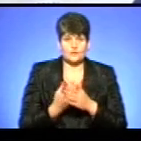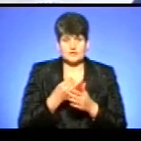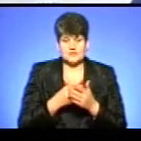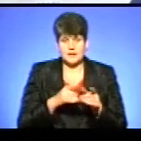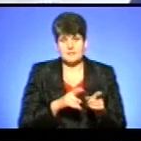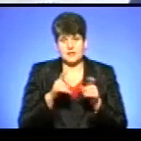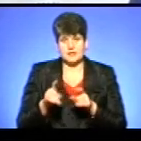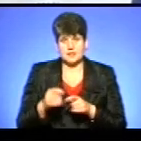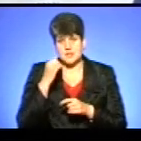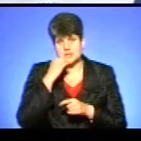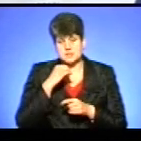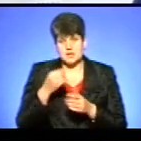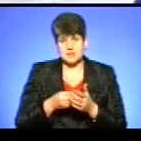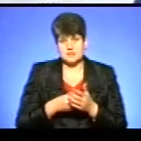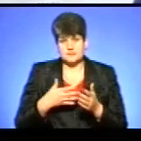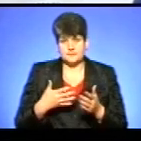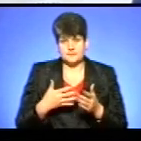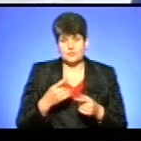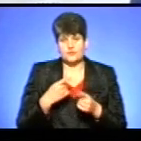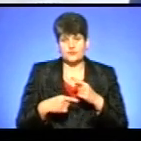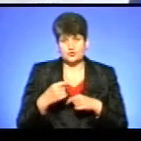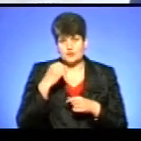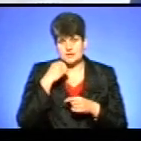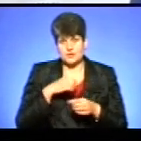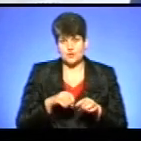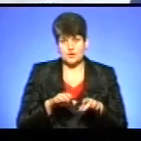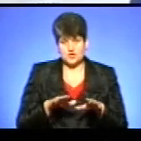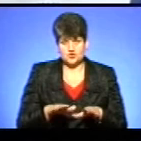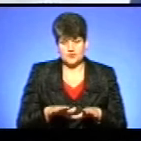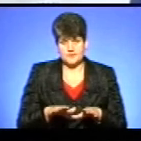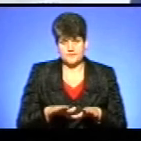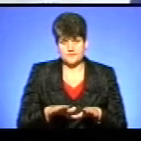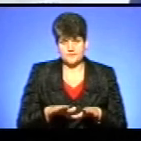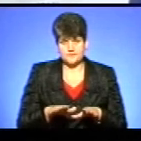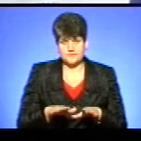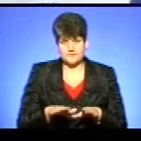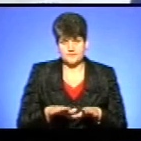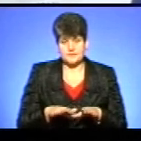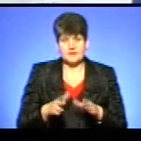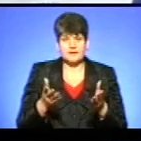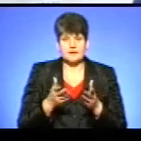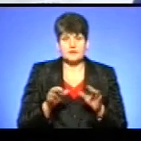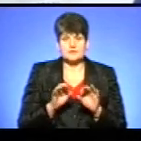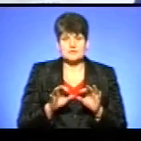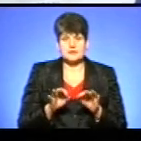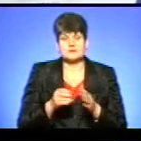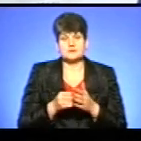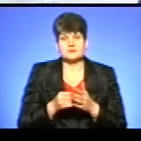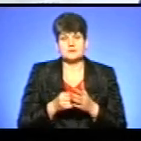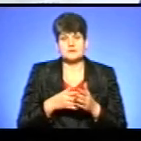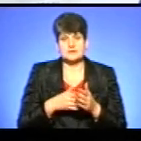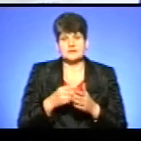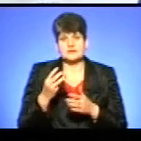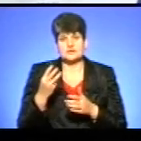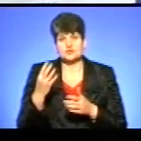тарифів і перейти на старі тарифи, повернутися до старого рішення, тобто яке регламентувало власне тарифи